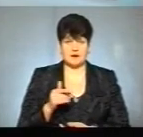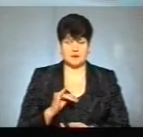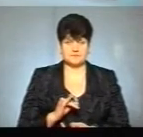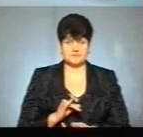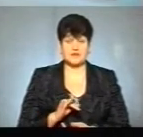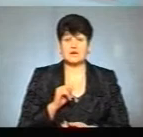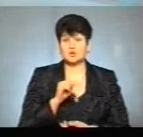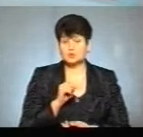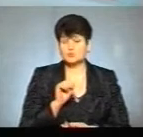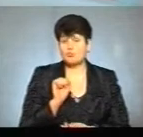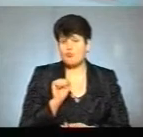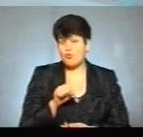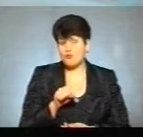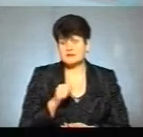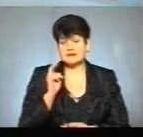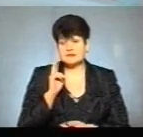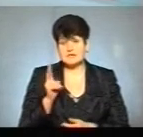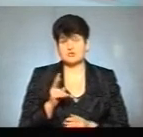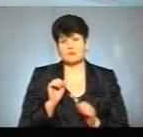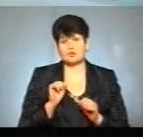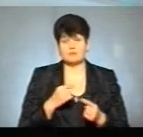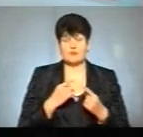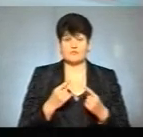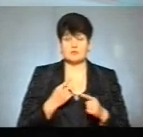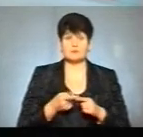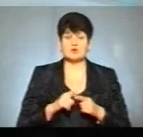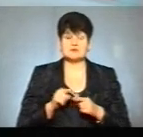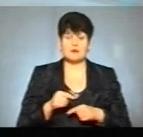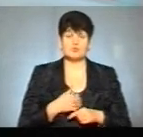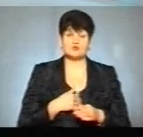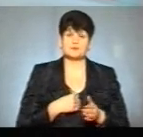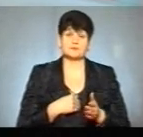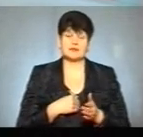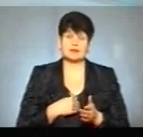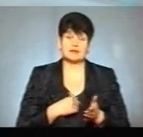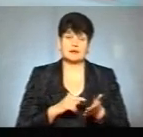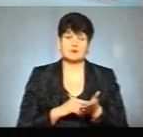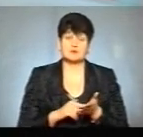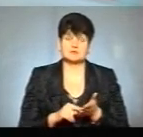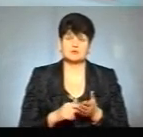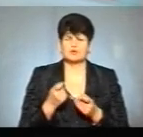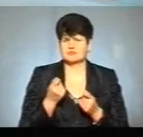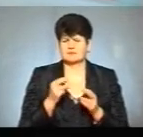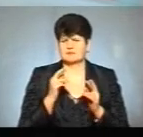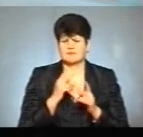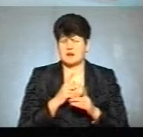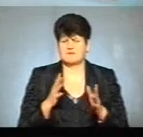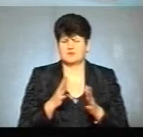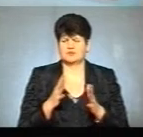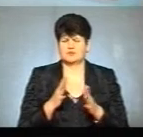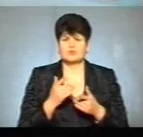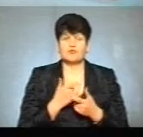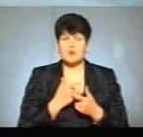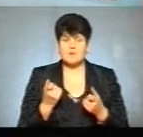Тут можна, я не знаю, чи за браком часу ми не зможемо про це поговорити. Я хотів би наголосити, бо я бачу десь чуть викривлена інформація в засобах